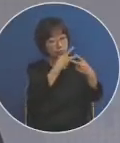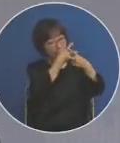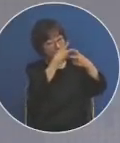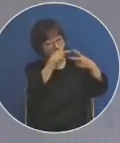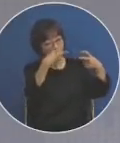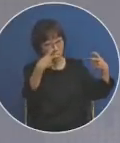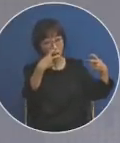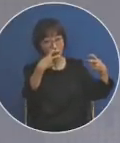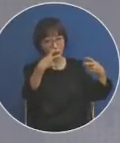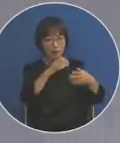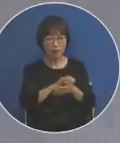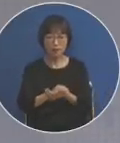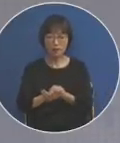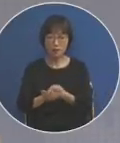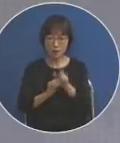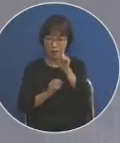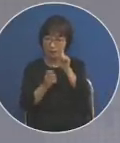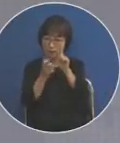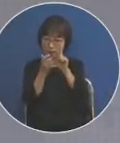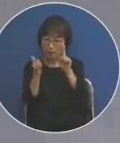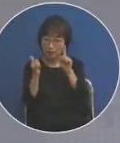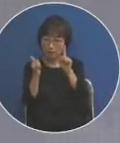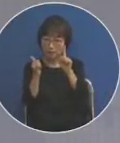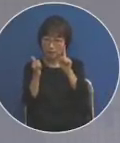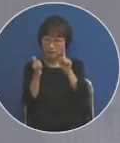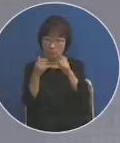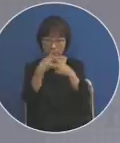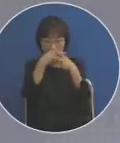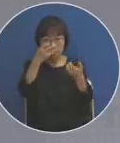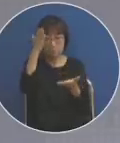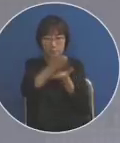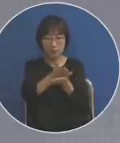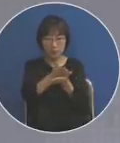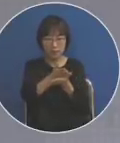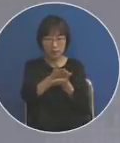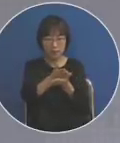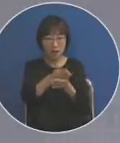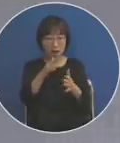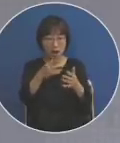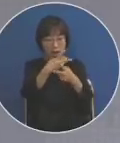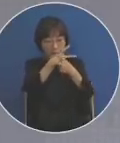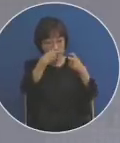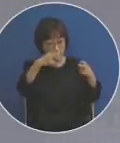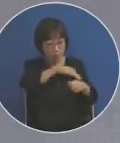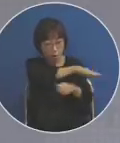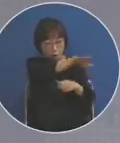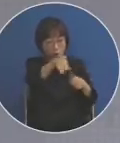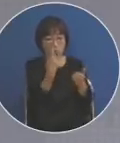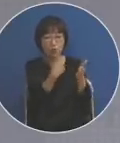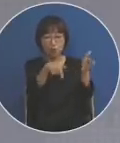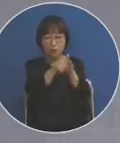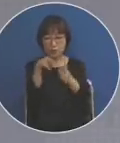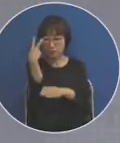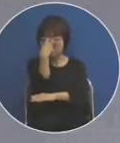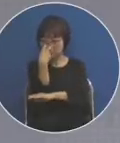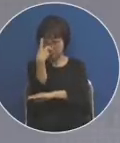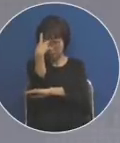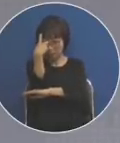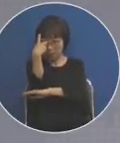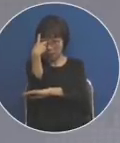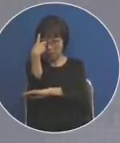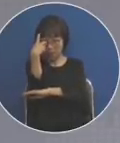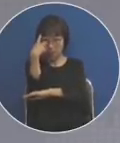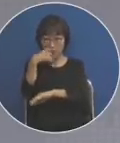sleep. 그럼 한 명 정도는 안 자고 지키는 겁니다. Then at least one of them has to stay up and keep guard. 그때 이